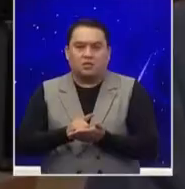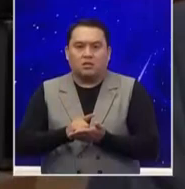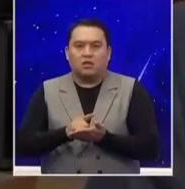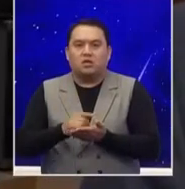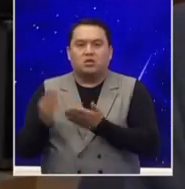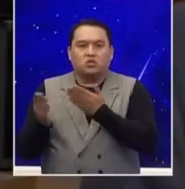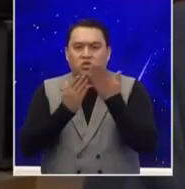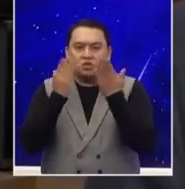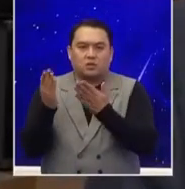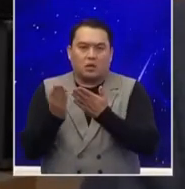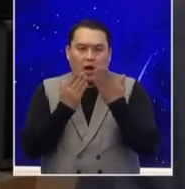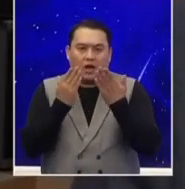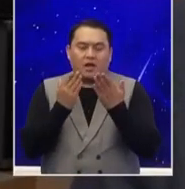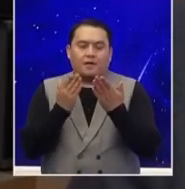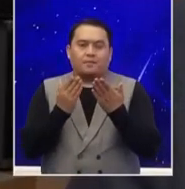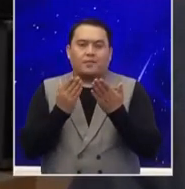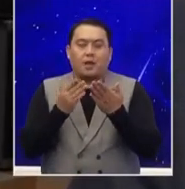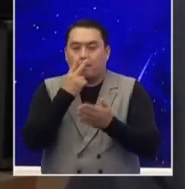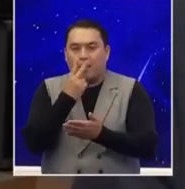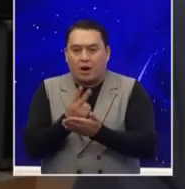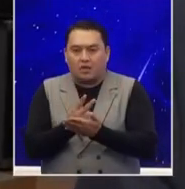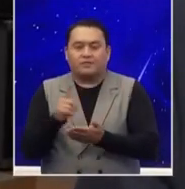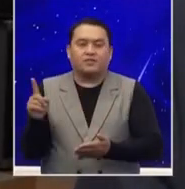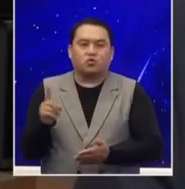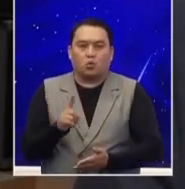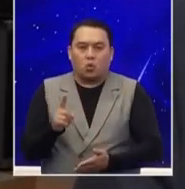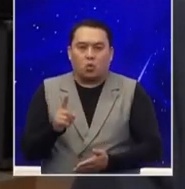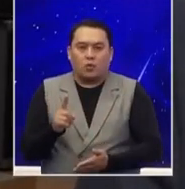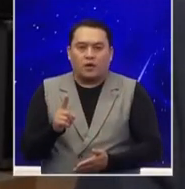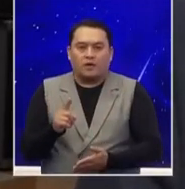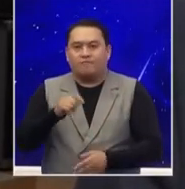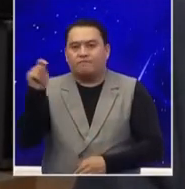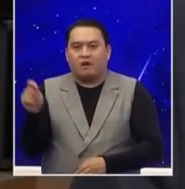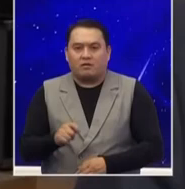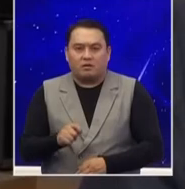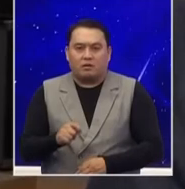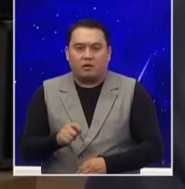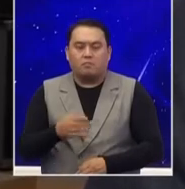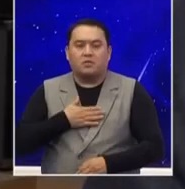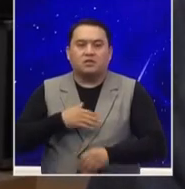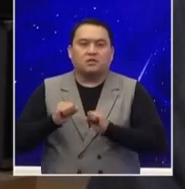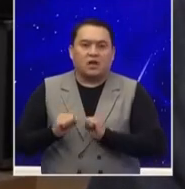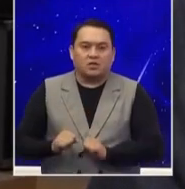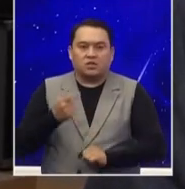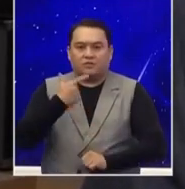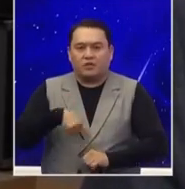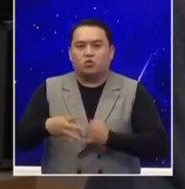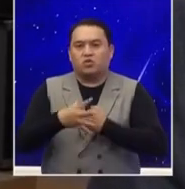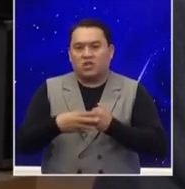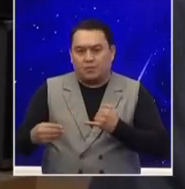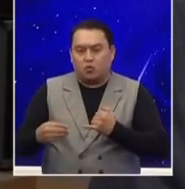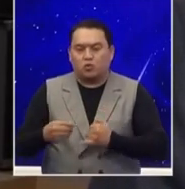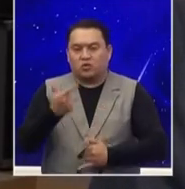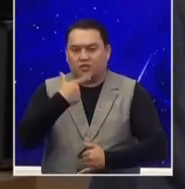эти книги нашим детям и внукам показывать что войне мы защищали свою землю свое